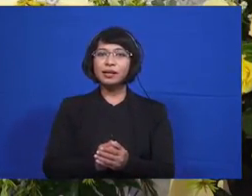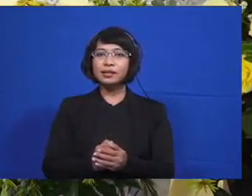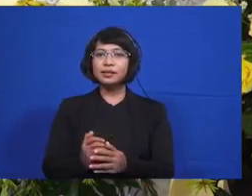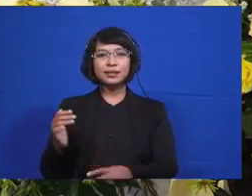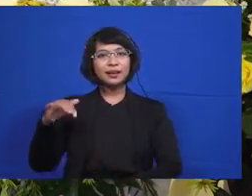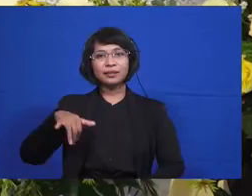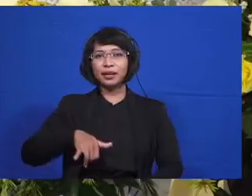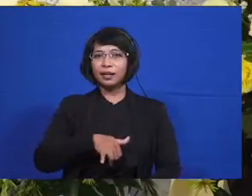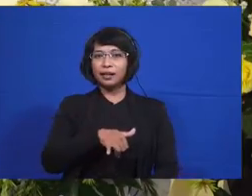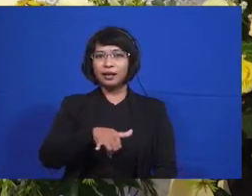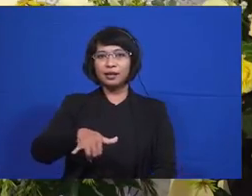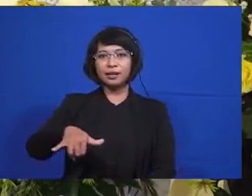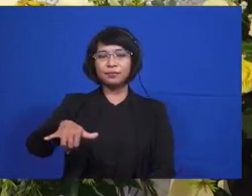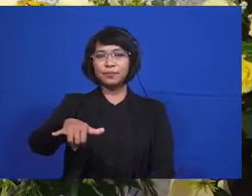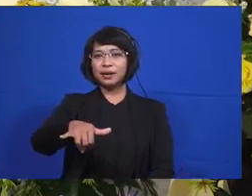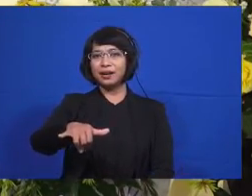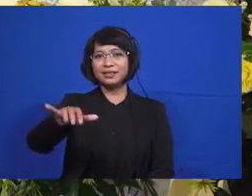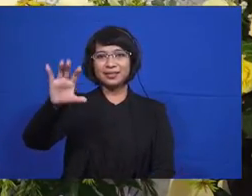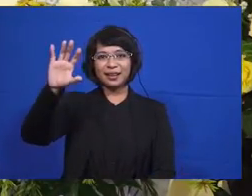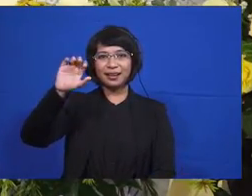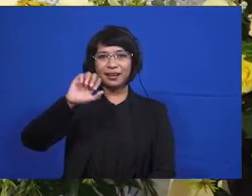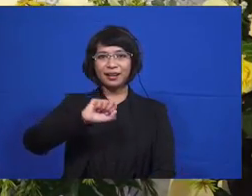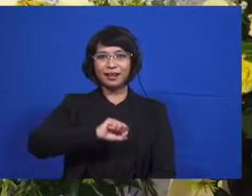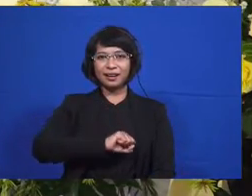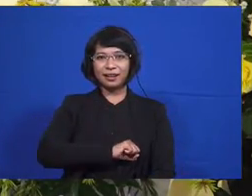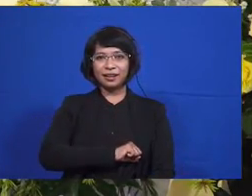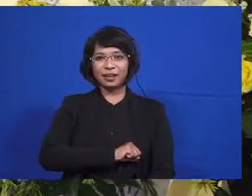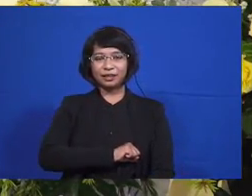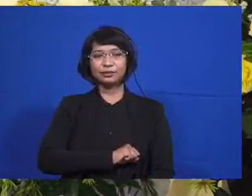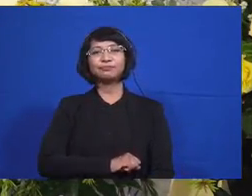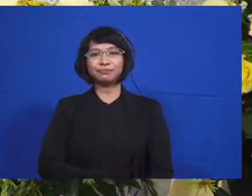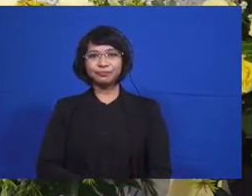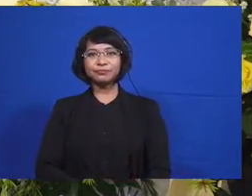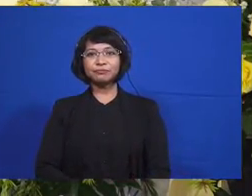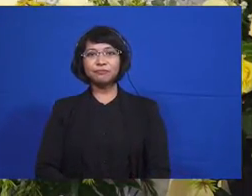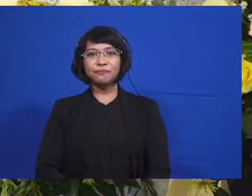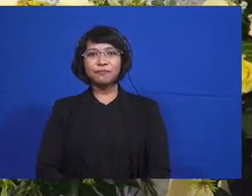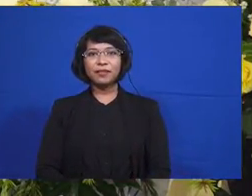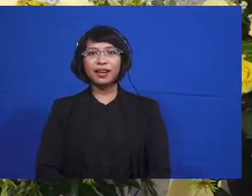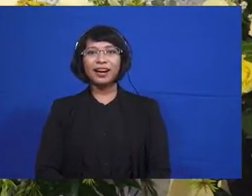sepanjang segala masa.